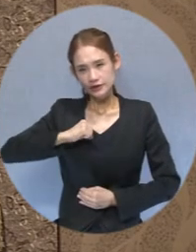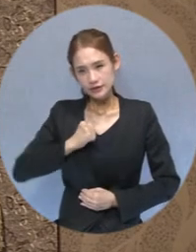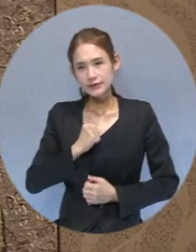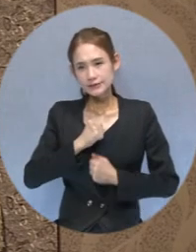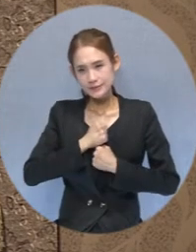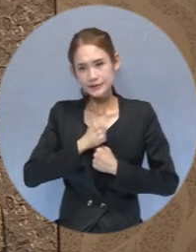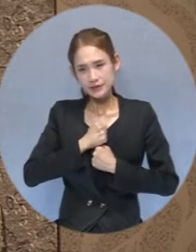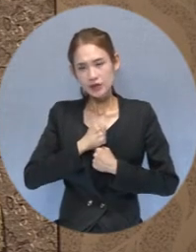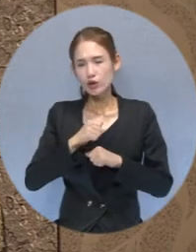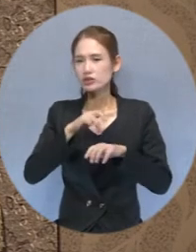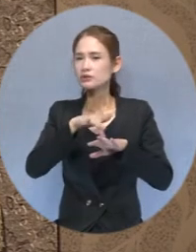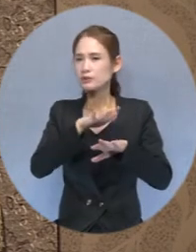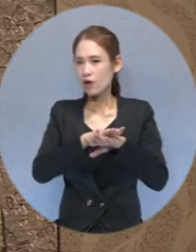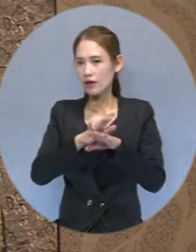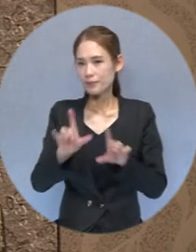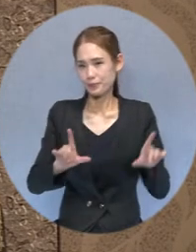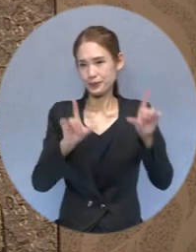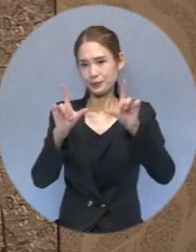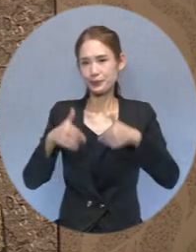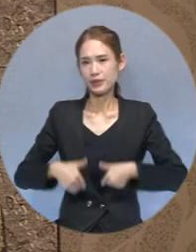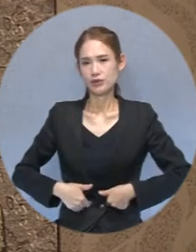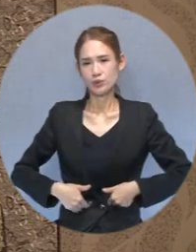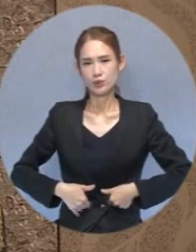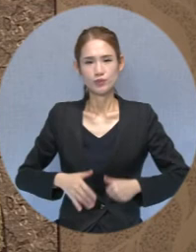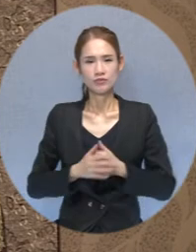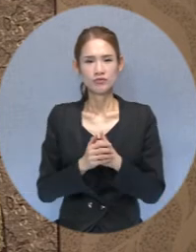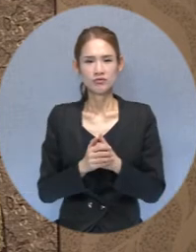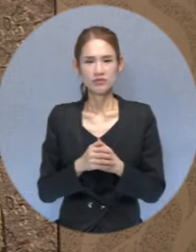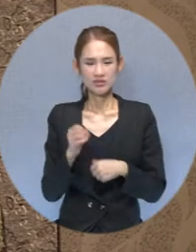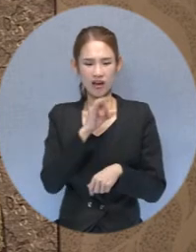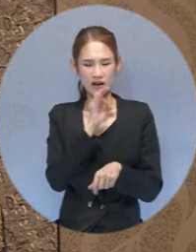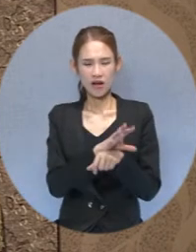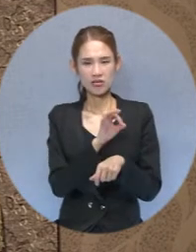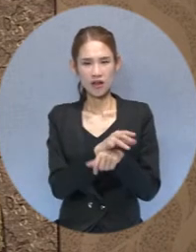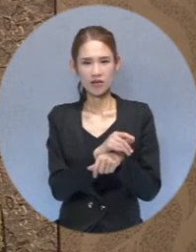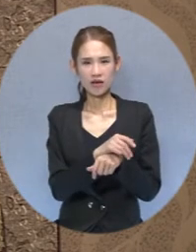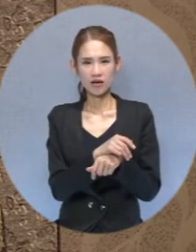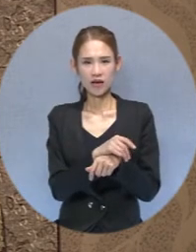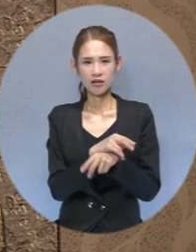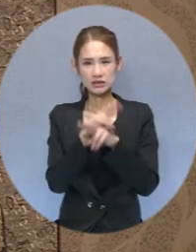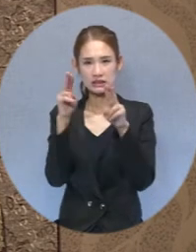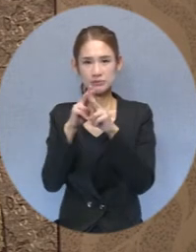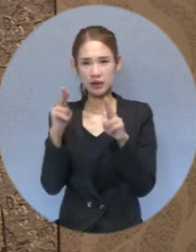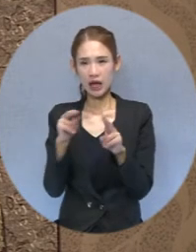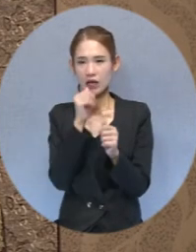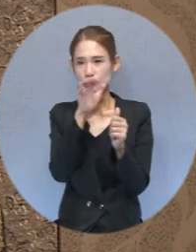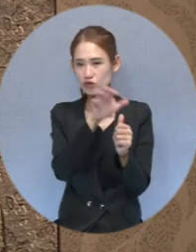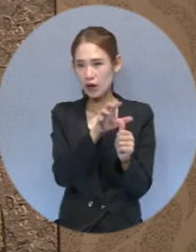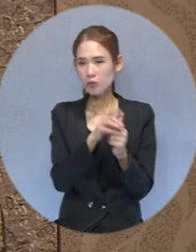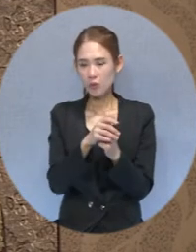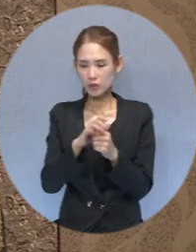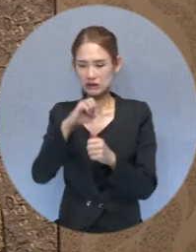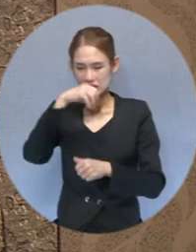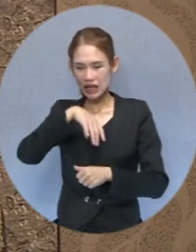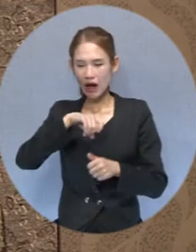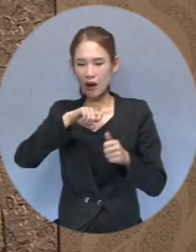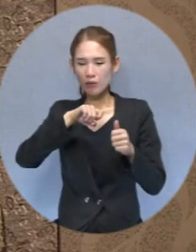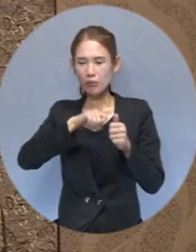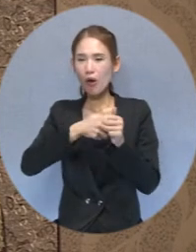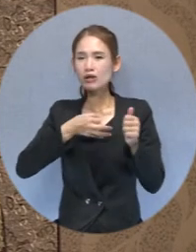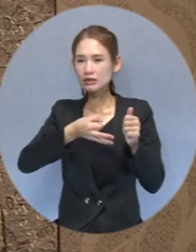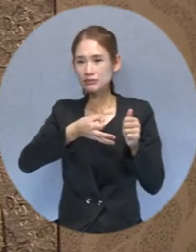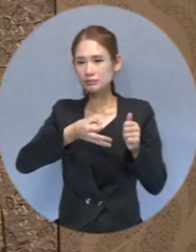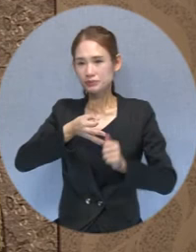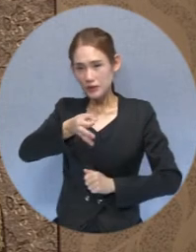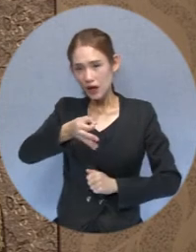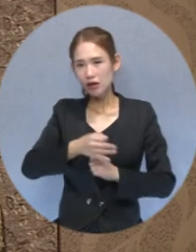생활화되고 가야죠. 안 그러고 간단하게 뭐 얼마나 집행유예 받고 나오고 벌금 받고 나오고 맞습니다.